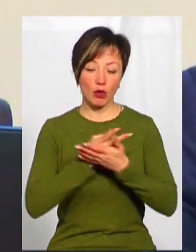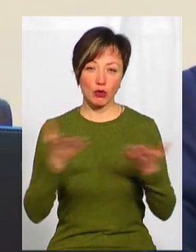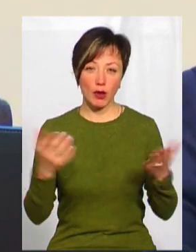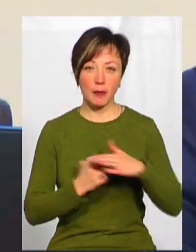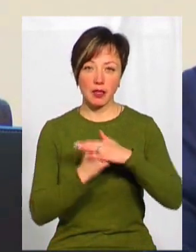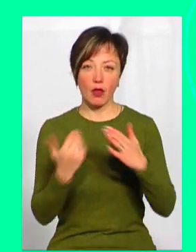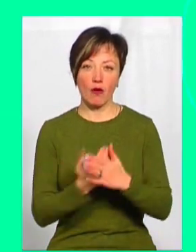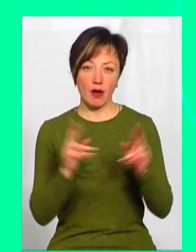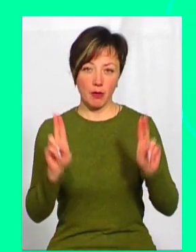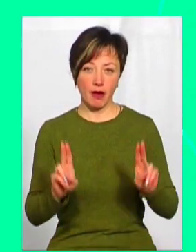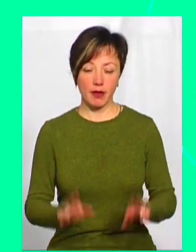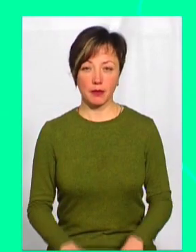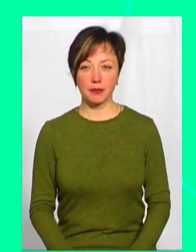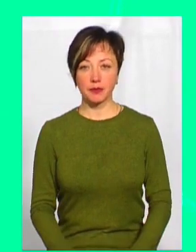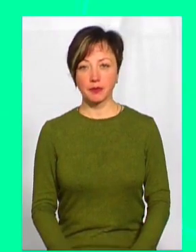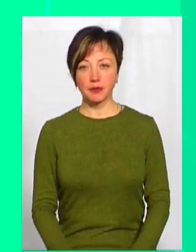підставі нових правил.